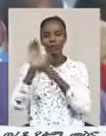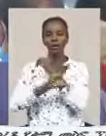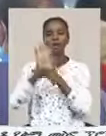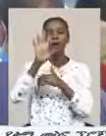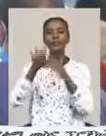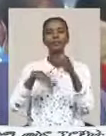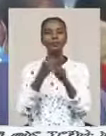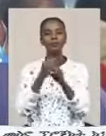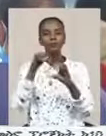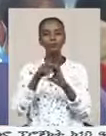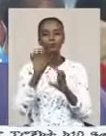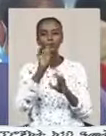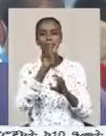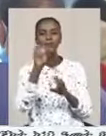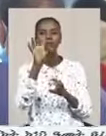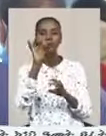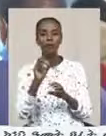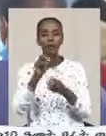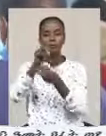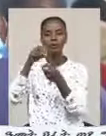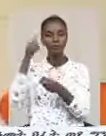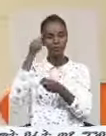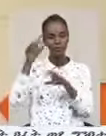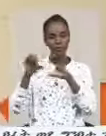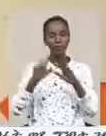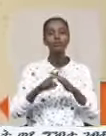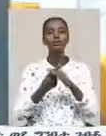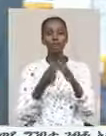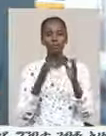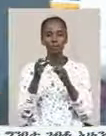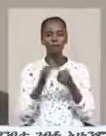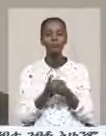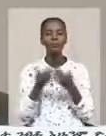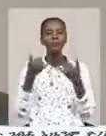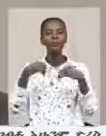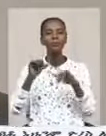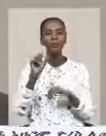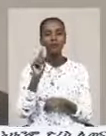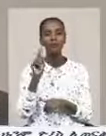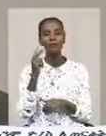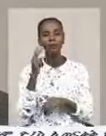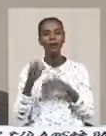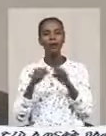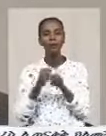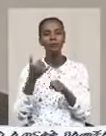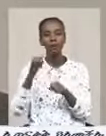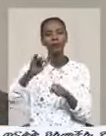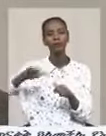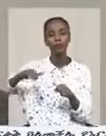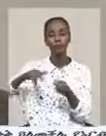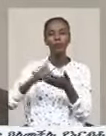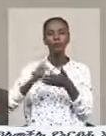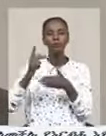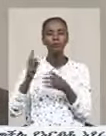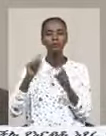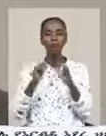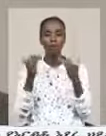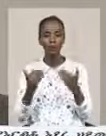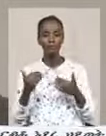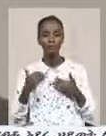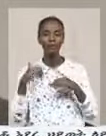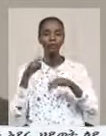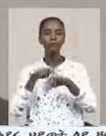ውስጥ 280 ወረዳዎችን ታሳቢ ተደርጎ መጀመሩን ጠቅሰዋል። ገና አንድ ሁለት ዓመት ምናምን ይቀረዋል ፕሮጀክቱ። እስካሁን ባለው ጊዜ